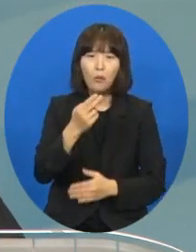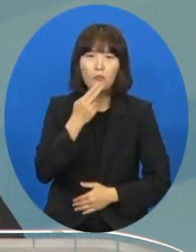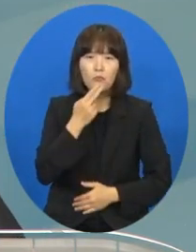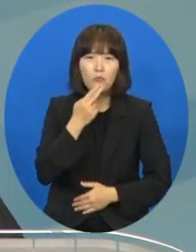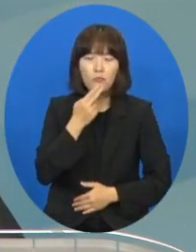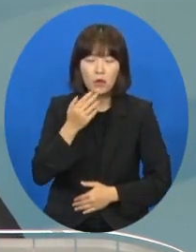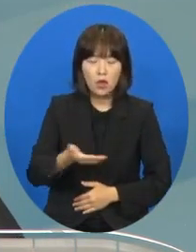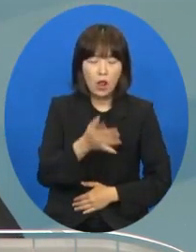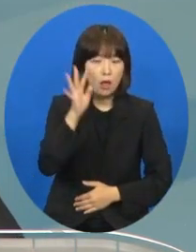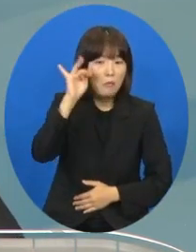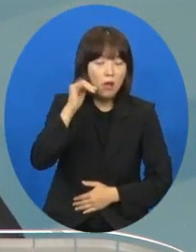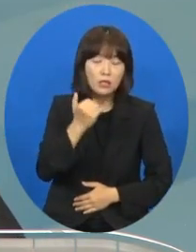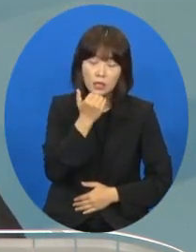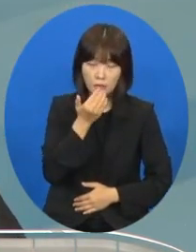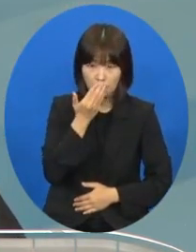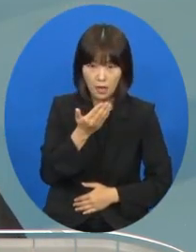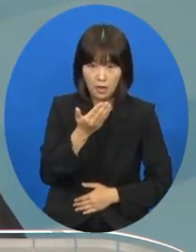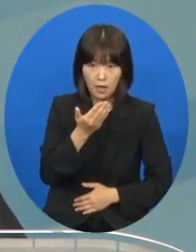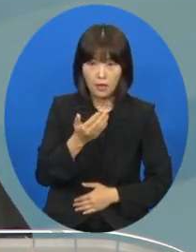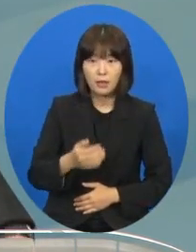며칠까지 기다릴 수 있겠어요?